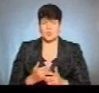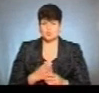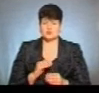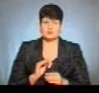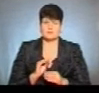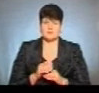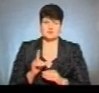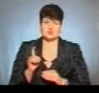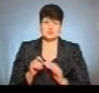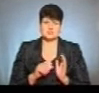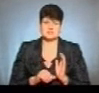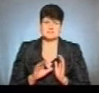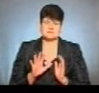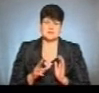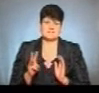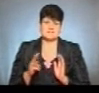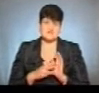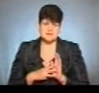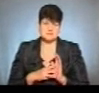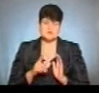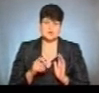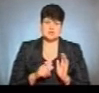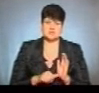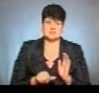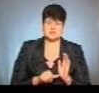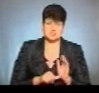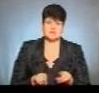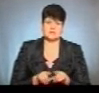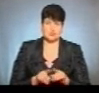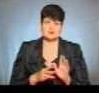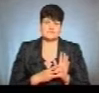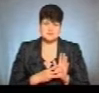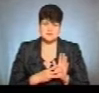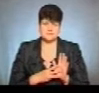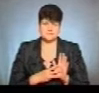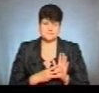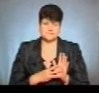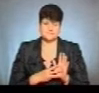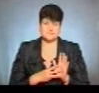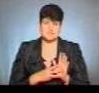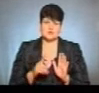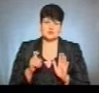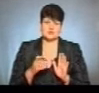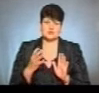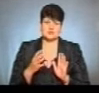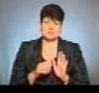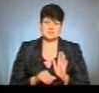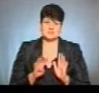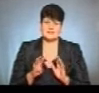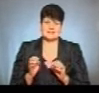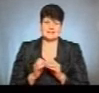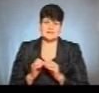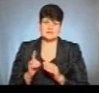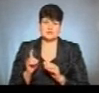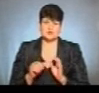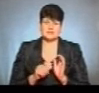що 165, 8, 160 6, також 6, також 8 кандидатів, 164, 10 і 163,